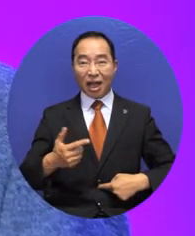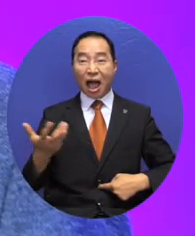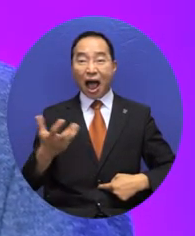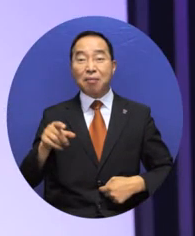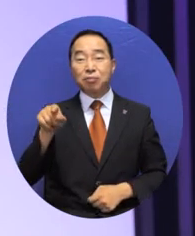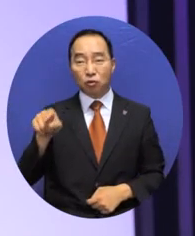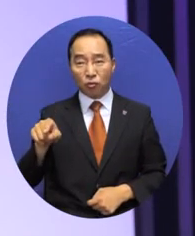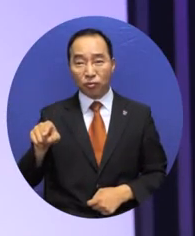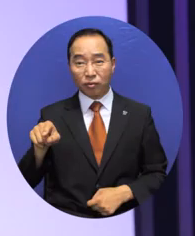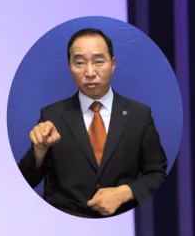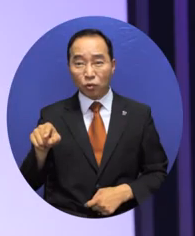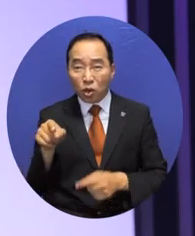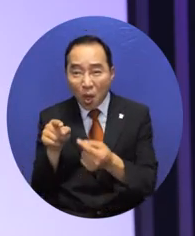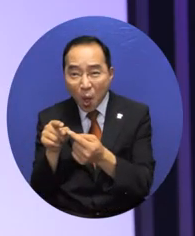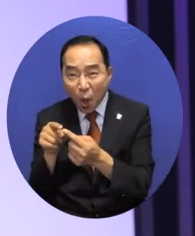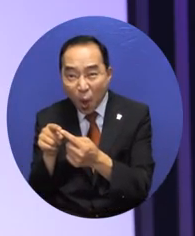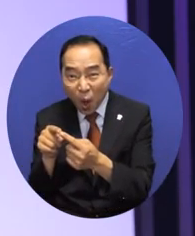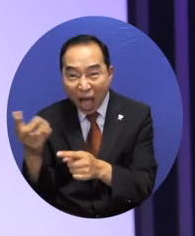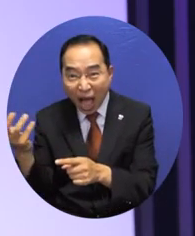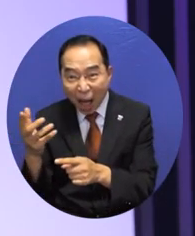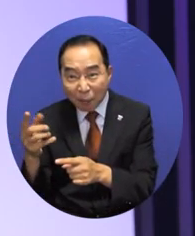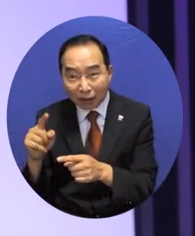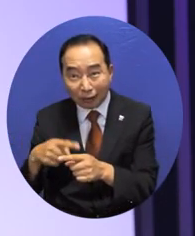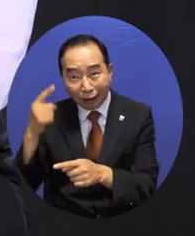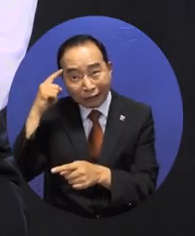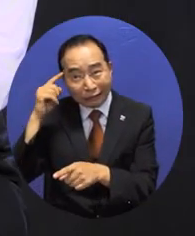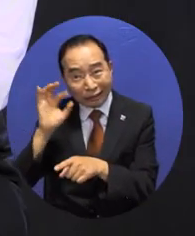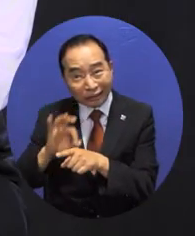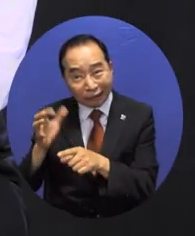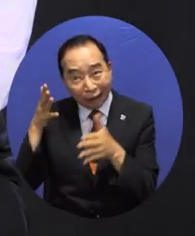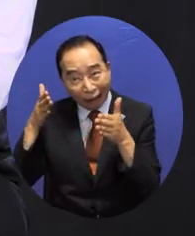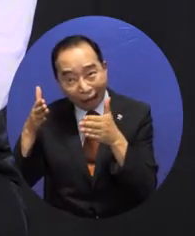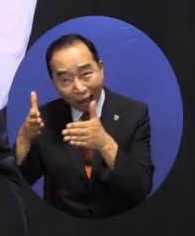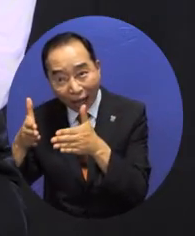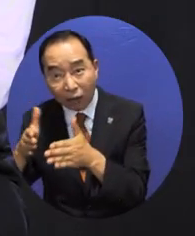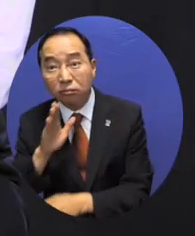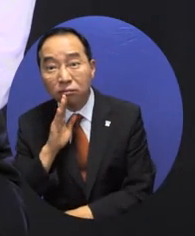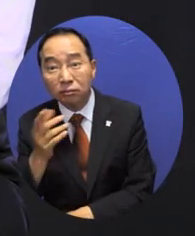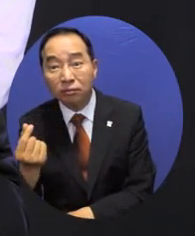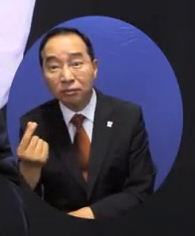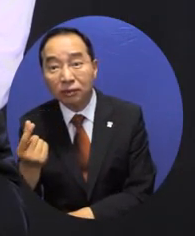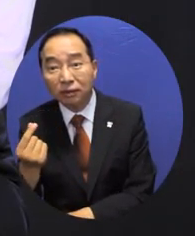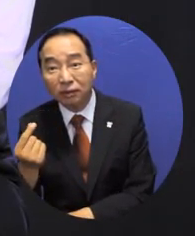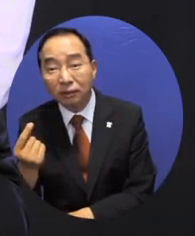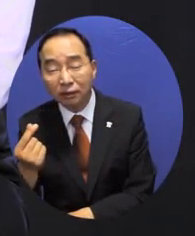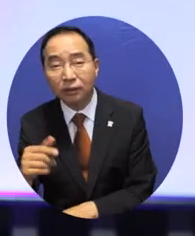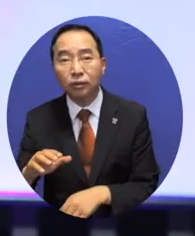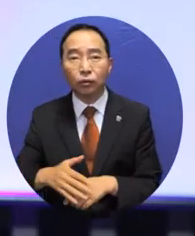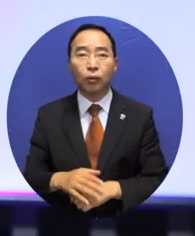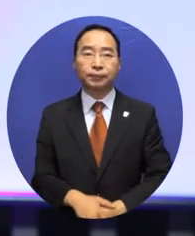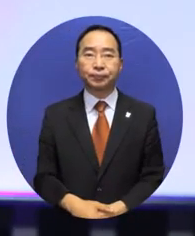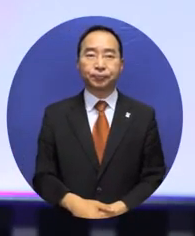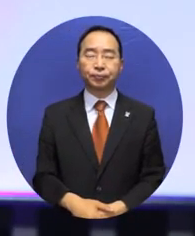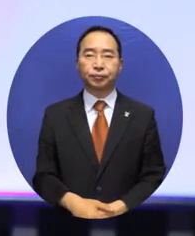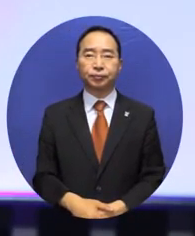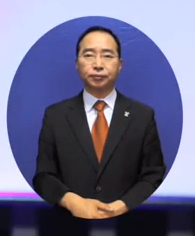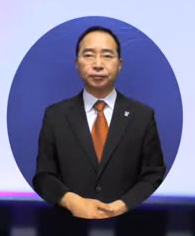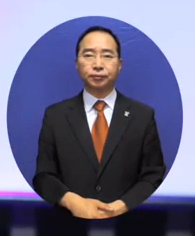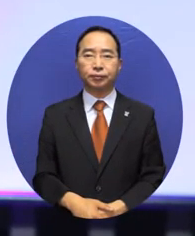아파도 그곳으로 온 신경이 집중됩니다. 그리고 실질적으로 면역세포에서